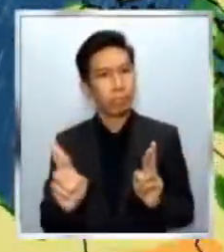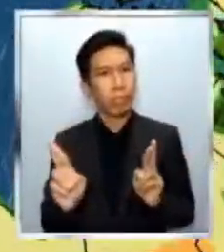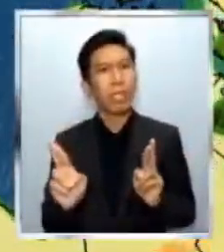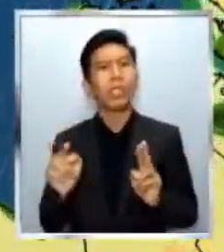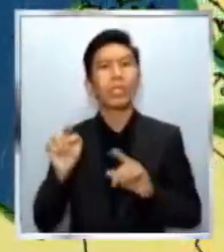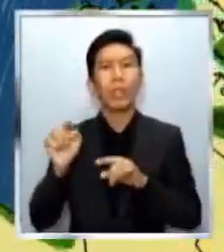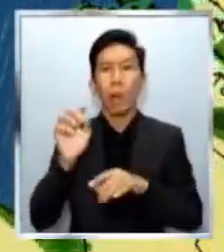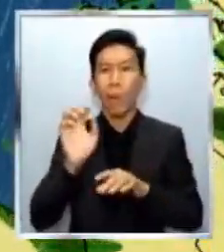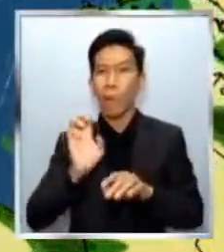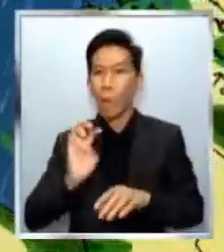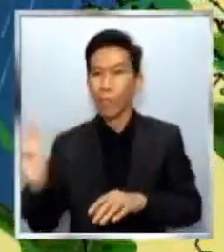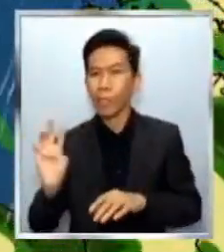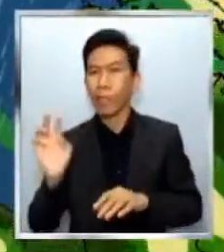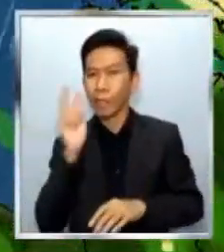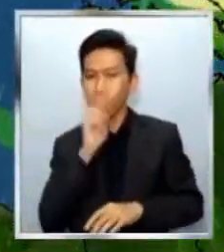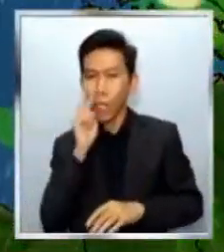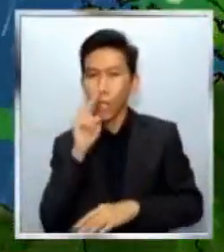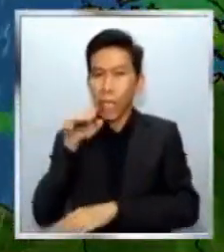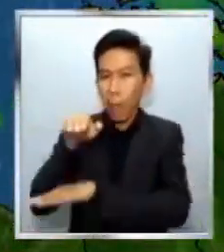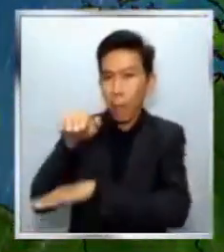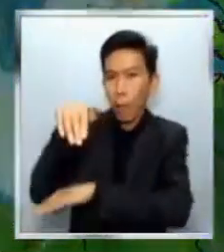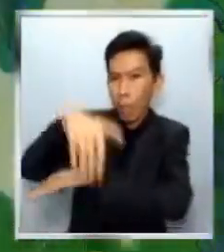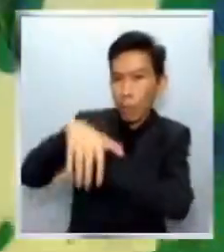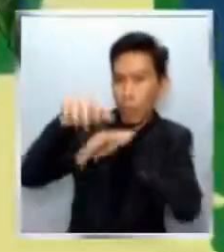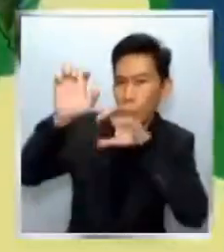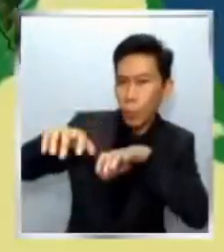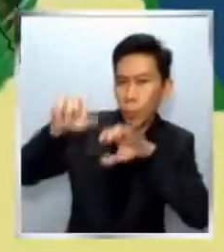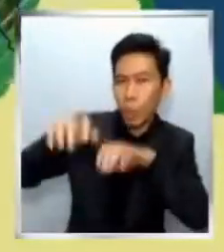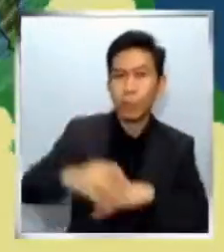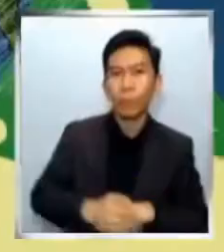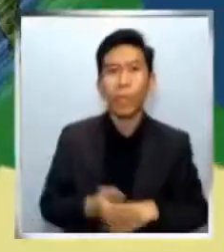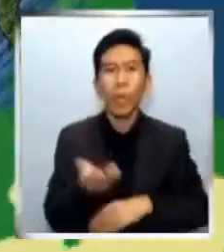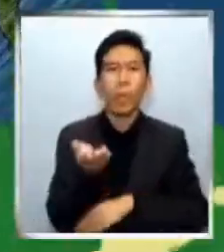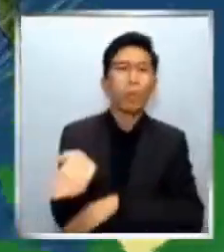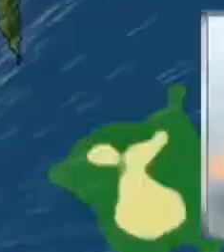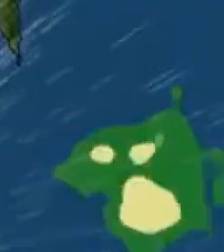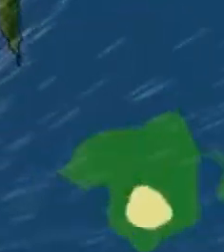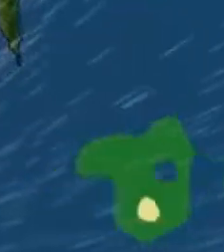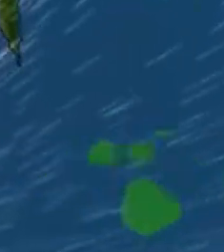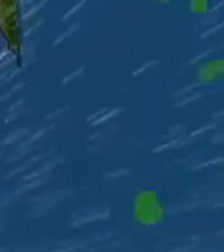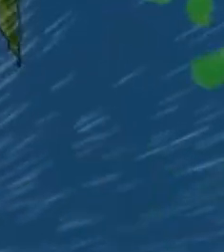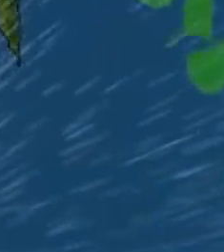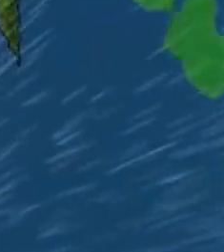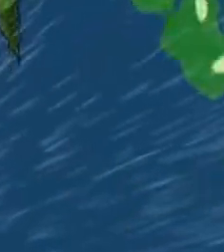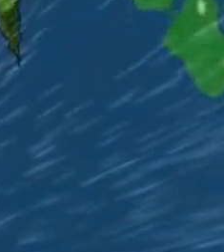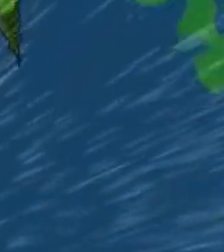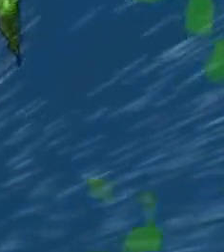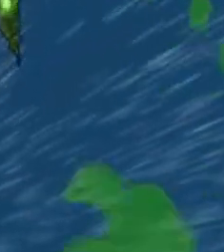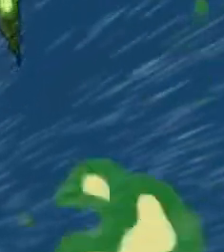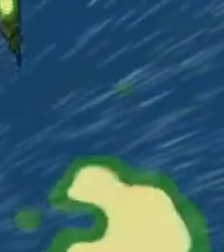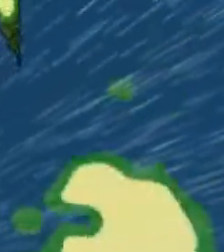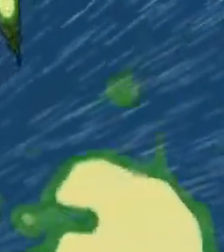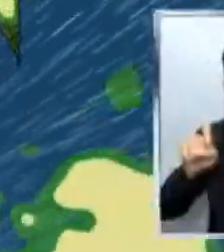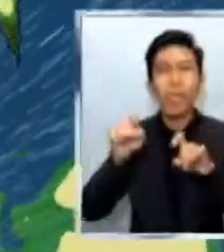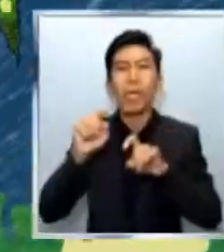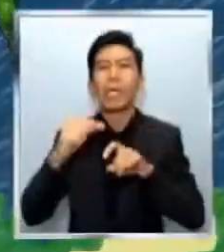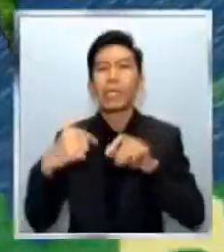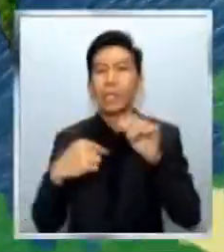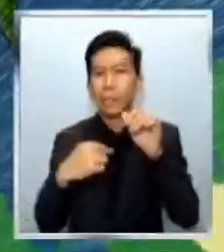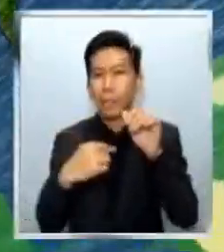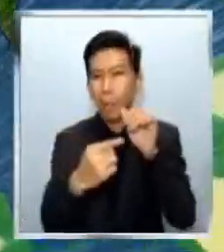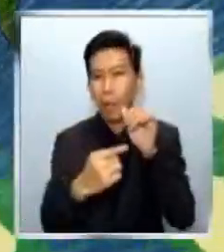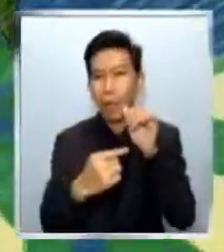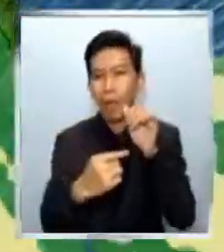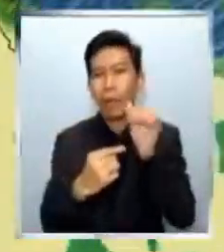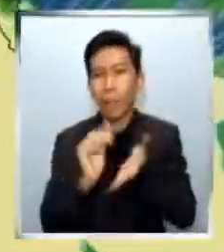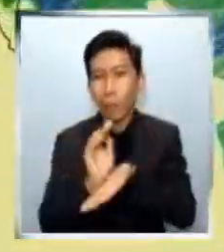hapon at gabi. Buong araw namang may tsansa ng ulan at thunderstorm sa mga probinsya ng Zamboanga at mga isla ng